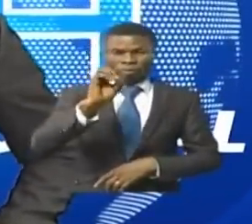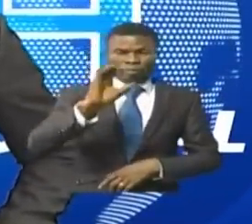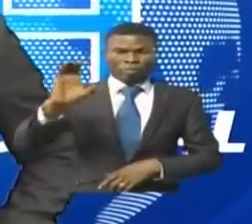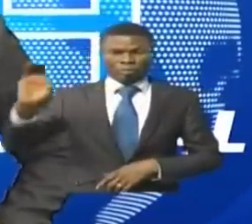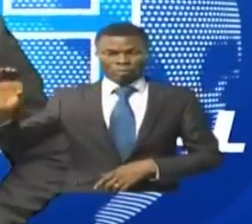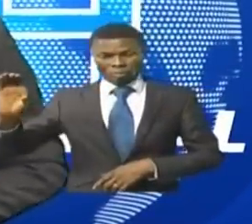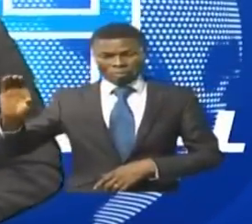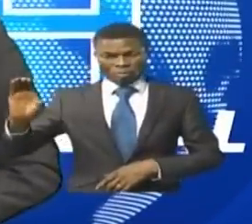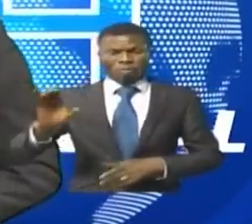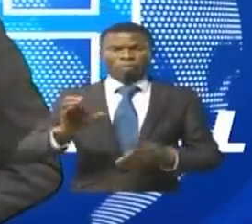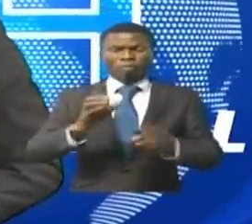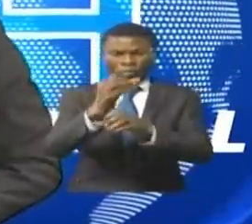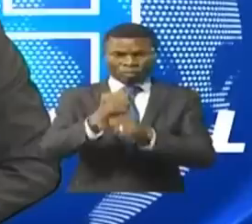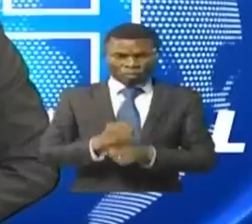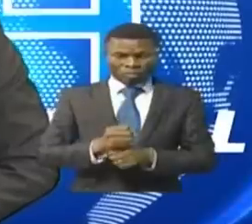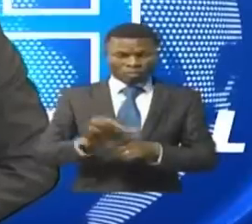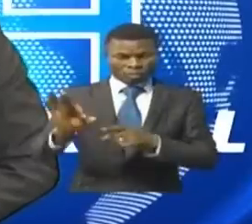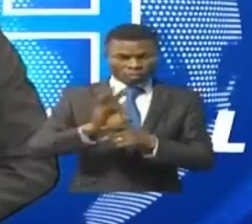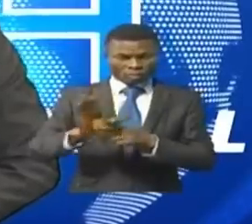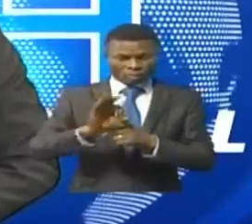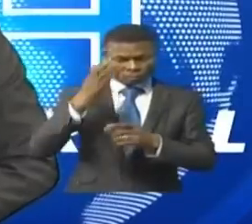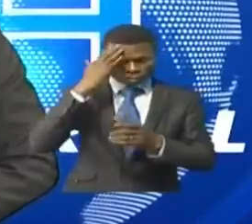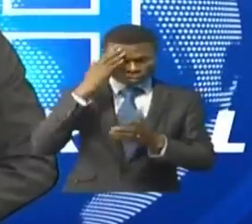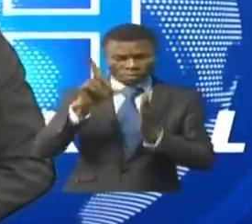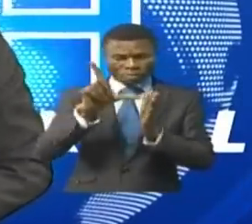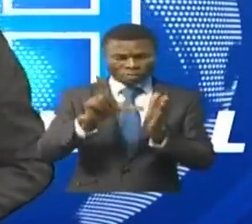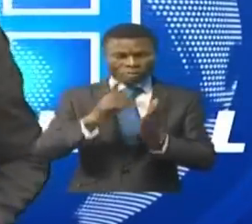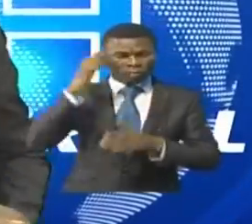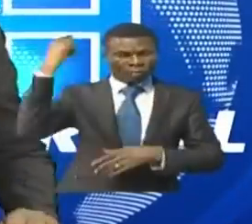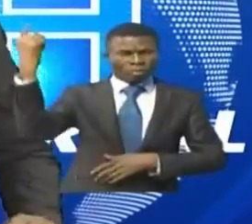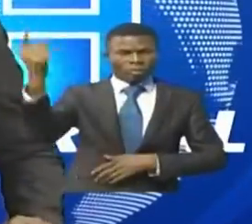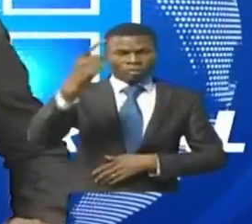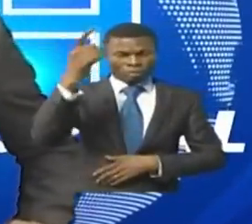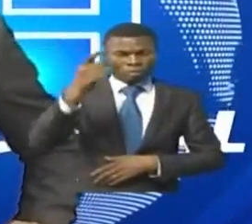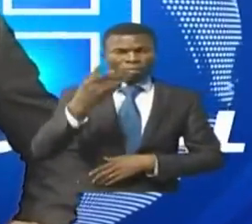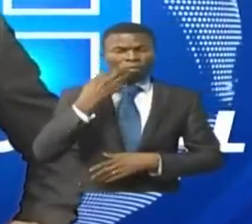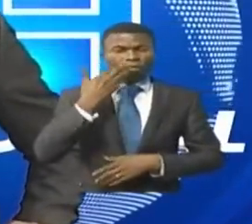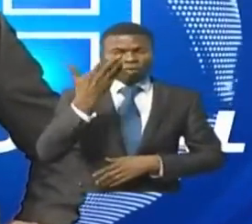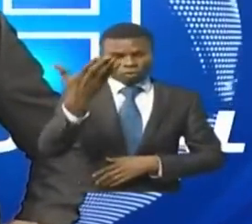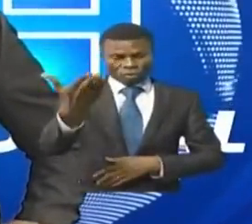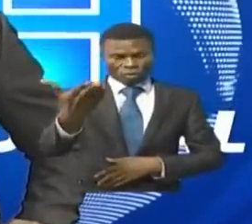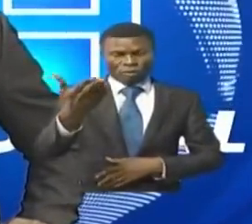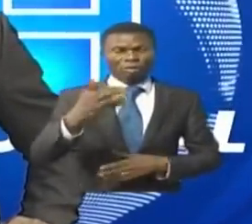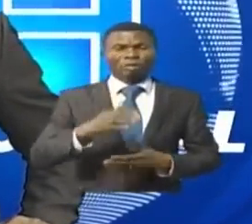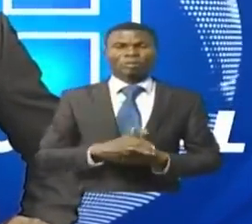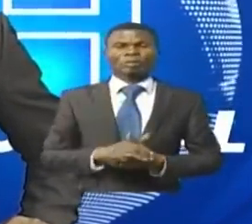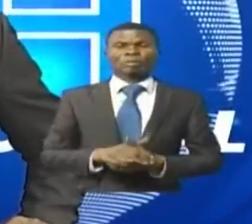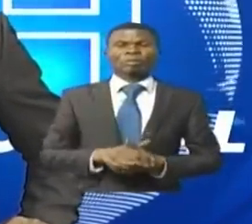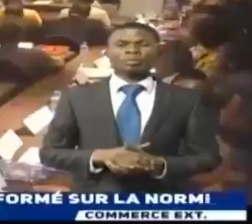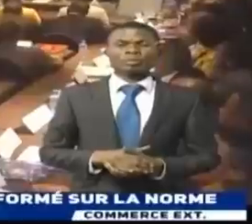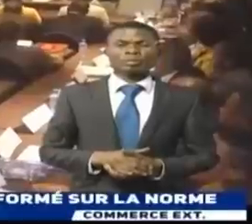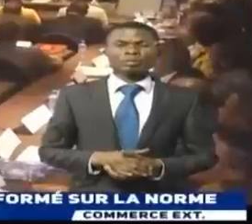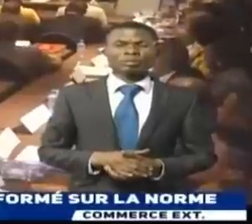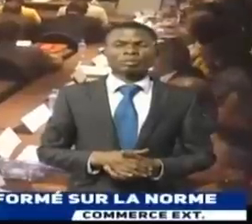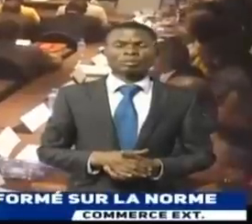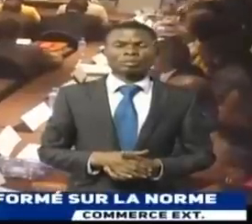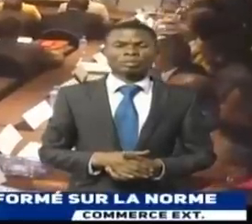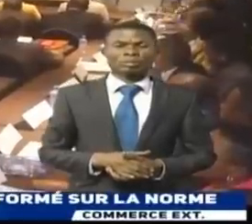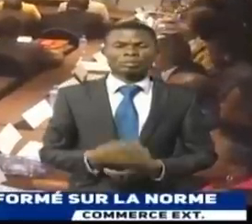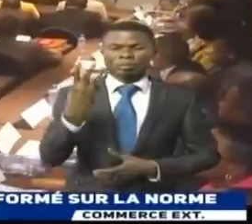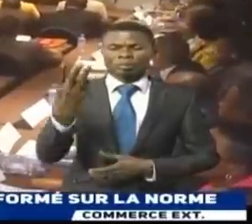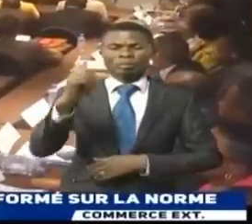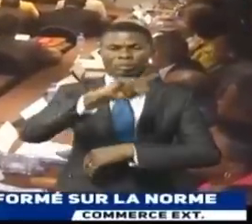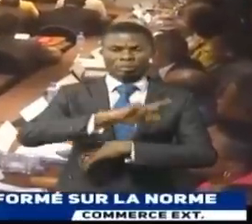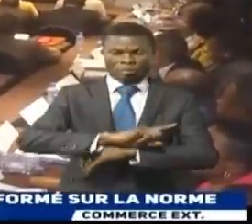aussi sont été outillés sur la maîtrise de cette norme internationale. Explication Jacques Tchibouamiji. Trois